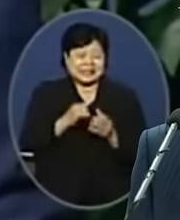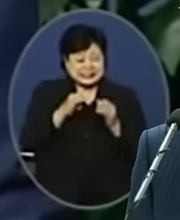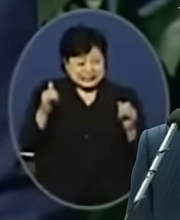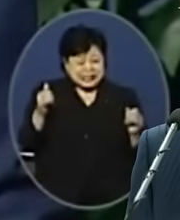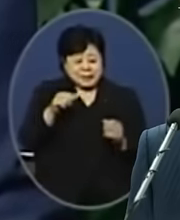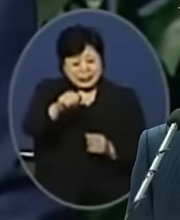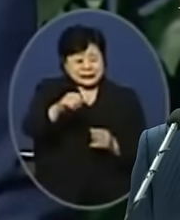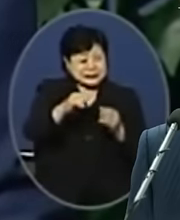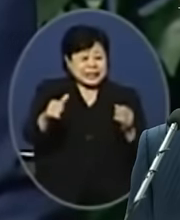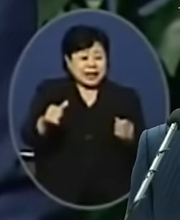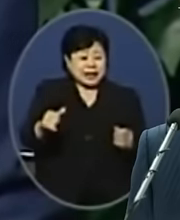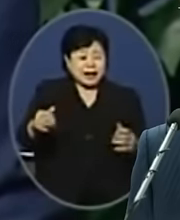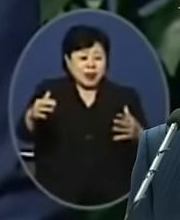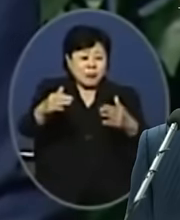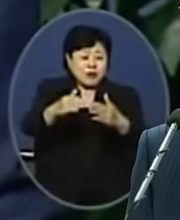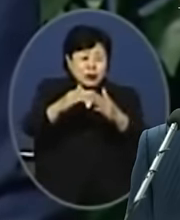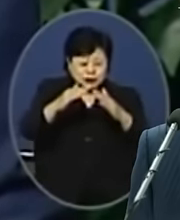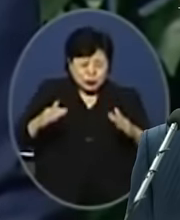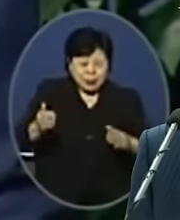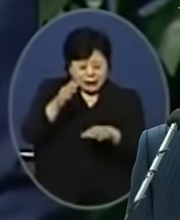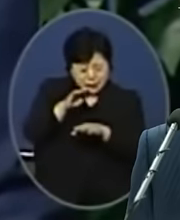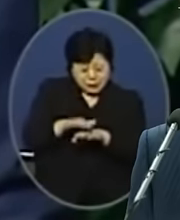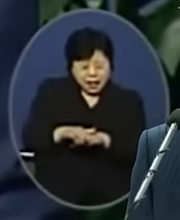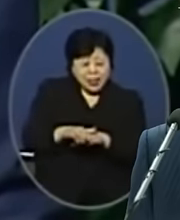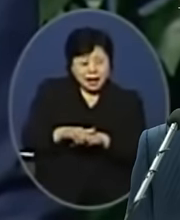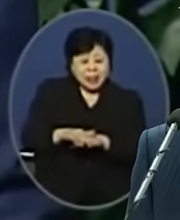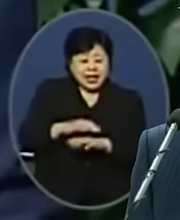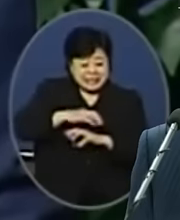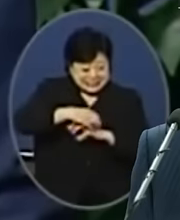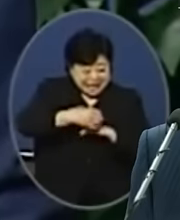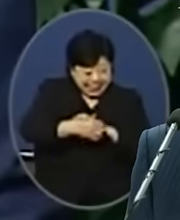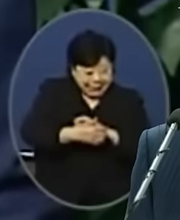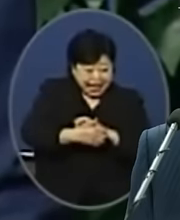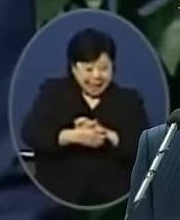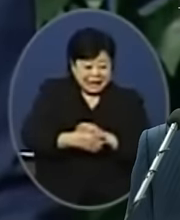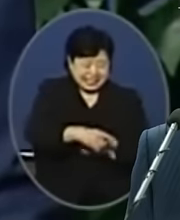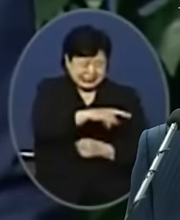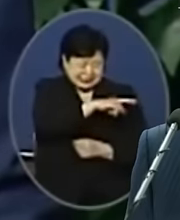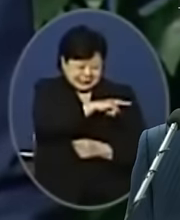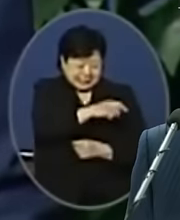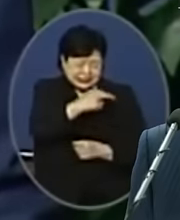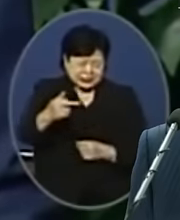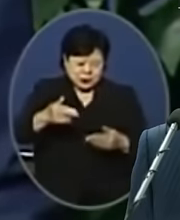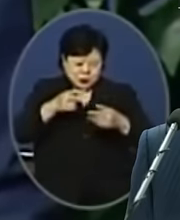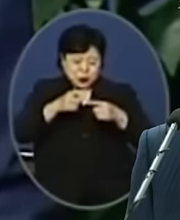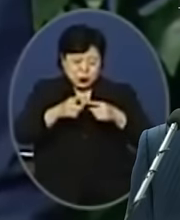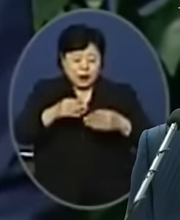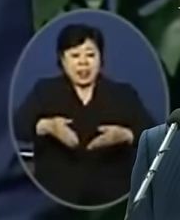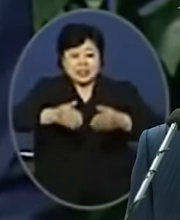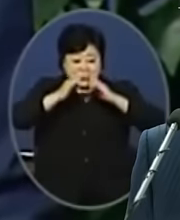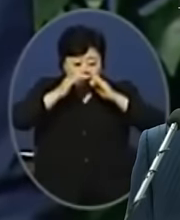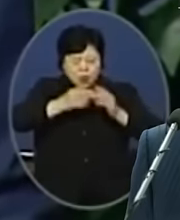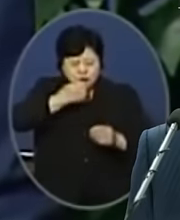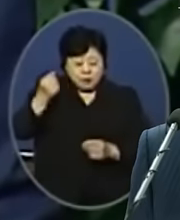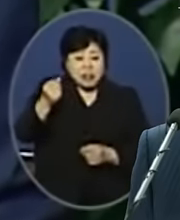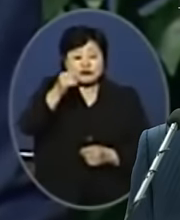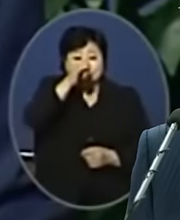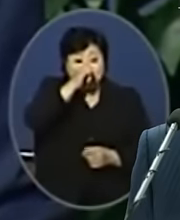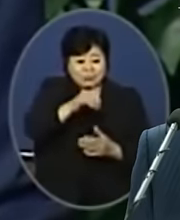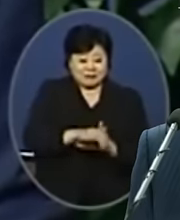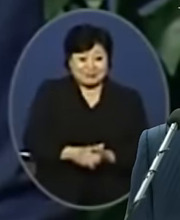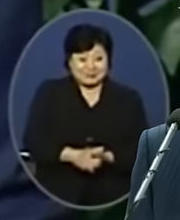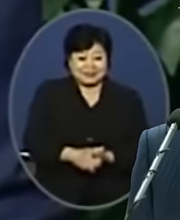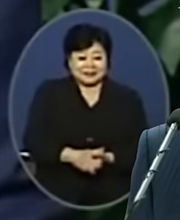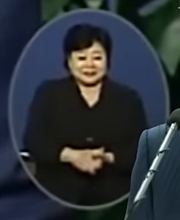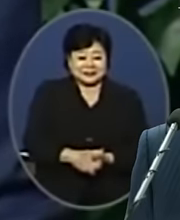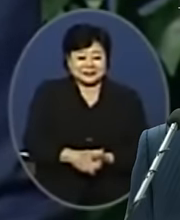사람 다섯 명 가지고서 무슨 꿈을 꾸었느냐? 세계 제일 가는 큰 교회를 세우겠다는 꿈을